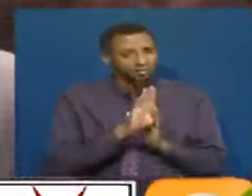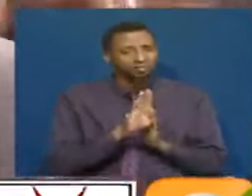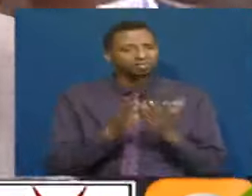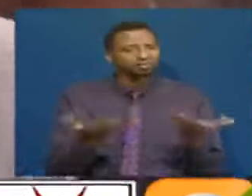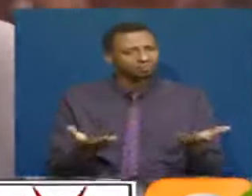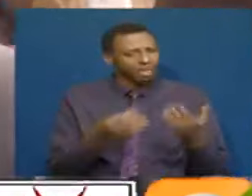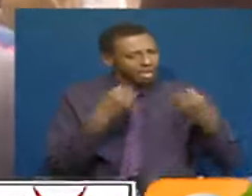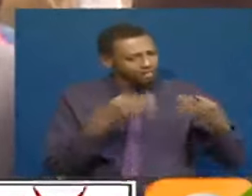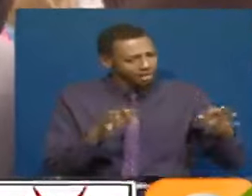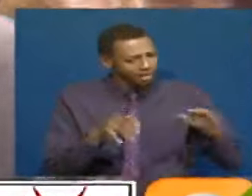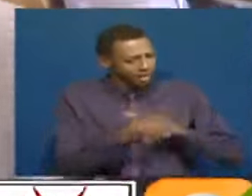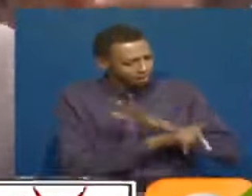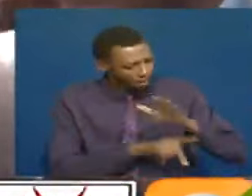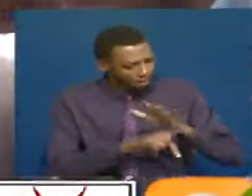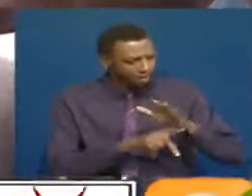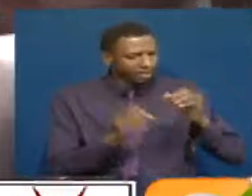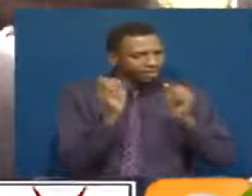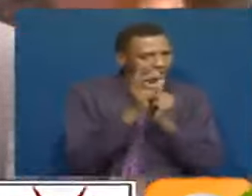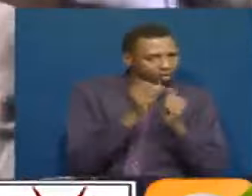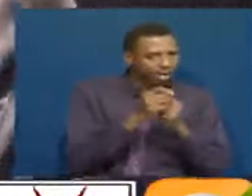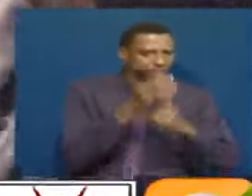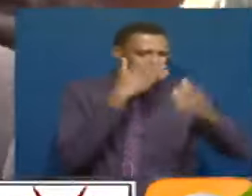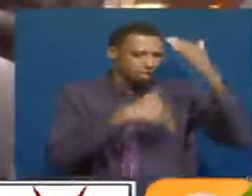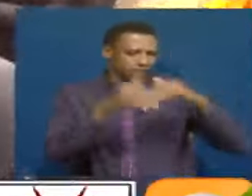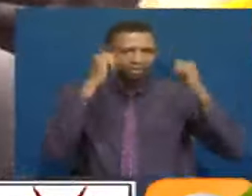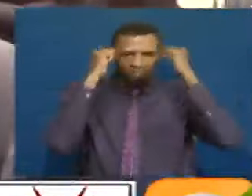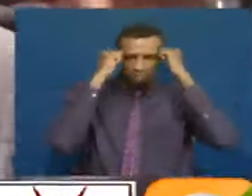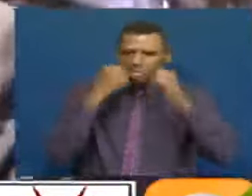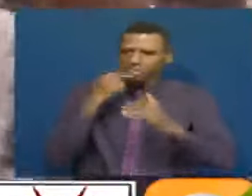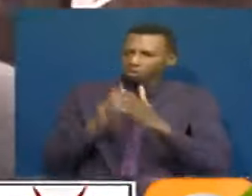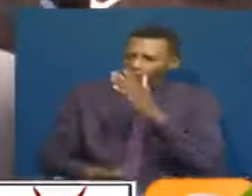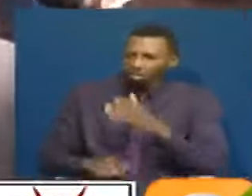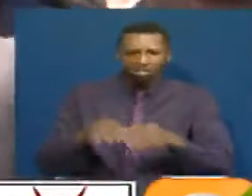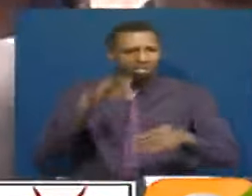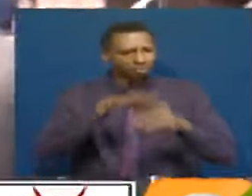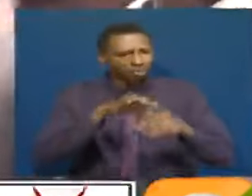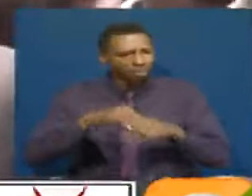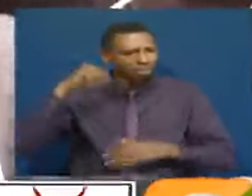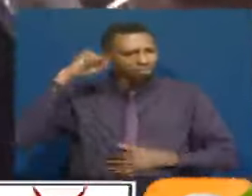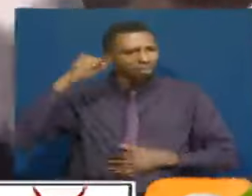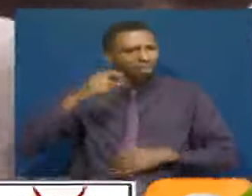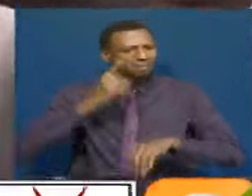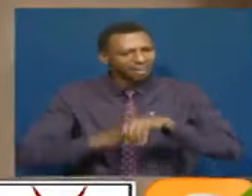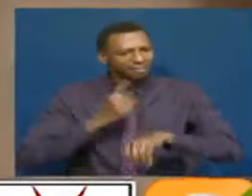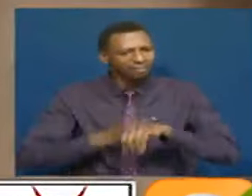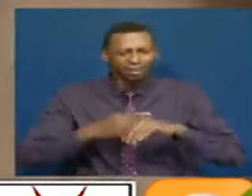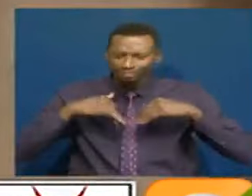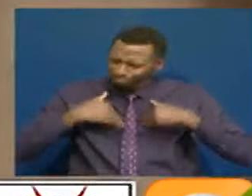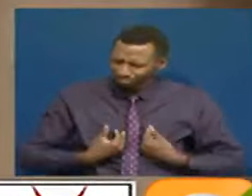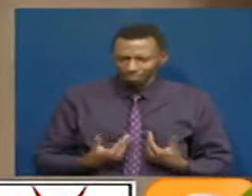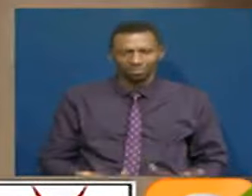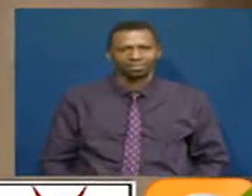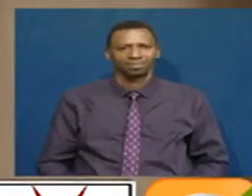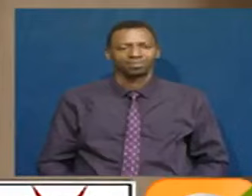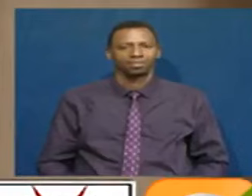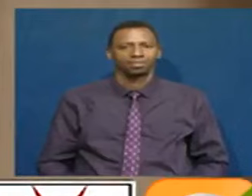education, free secondary education, free university education. Mambo ya kutuambia mambo ya Kindiki, mambo ya uchaguzi, miaka nenda miaka rudi tumechoka. Alifanya